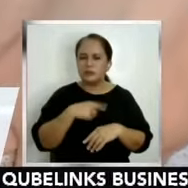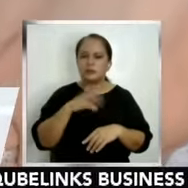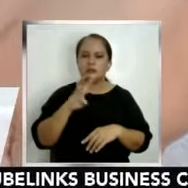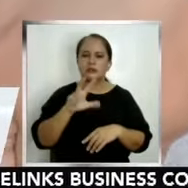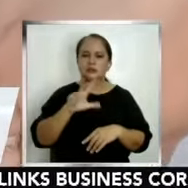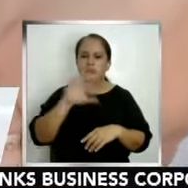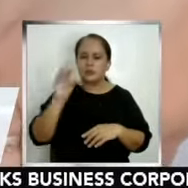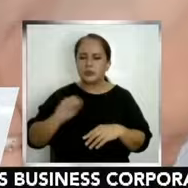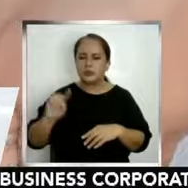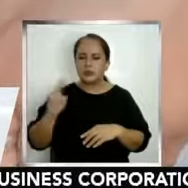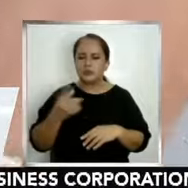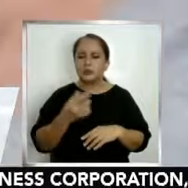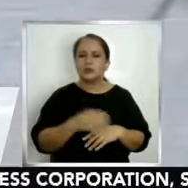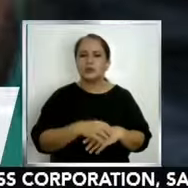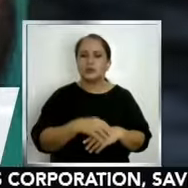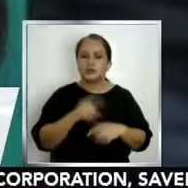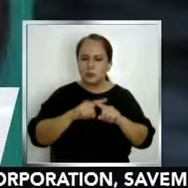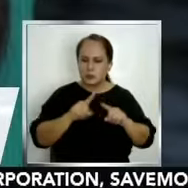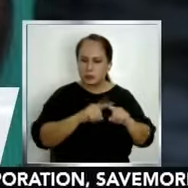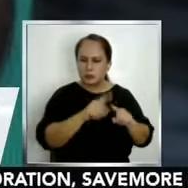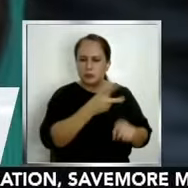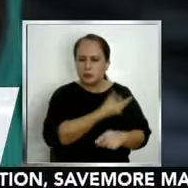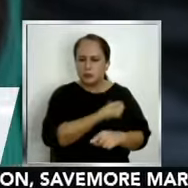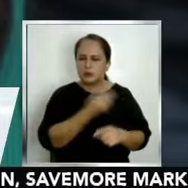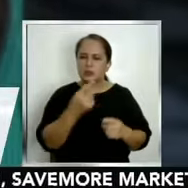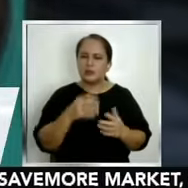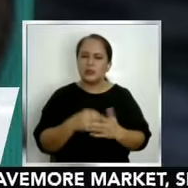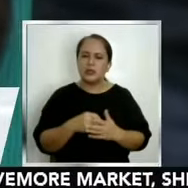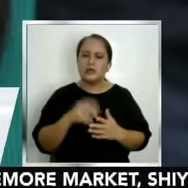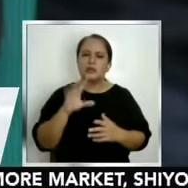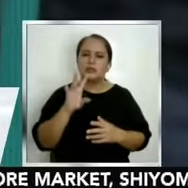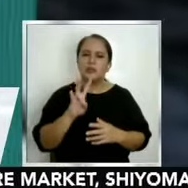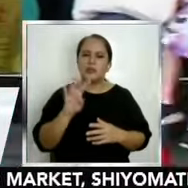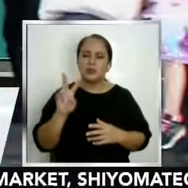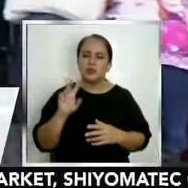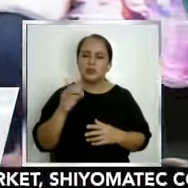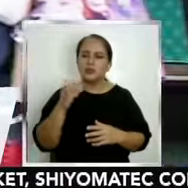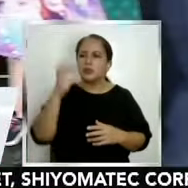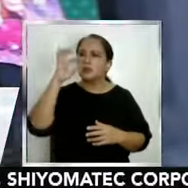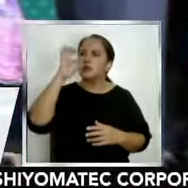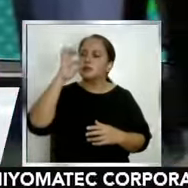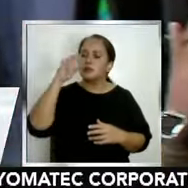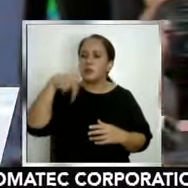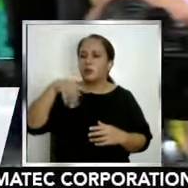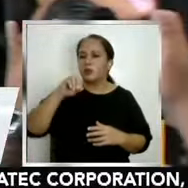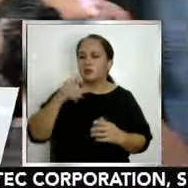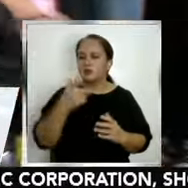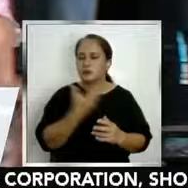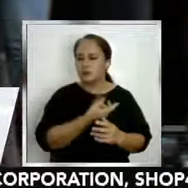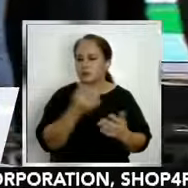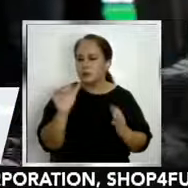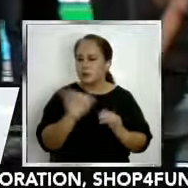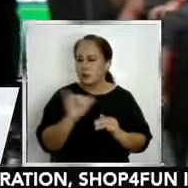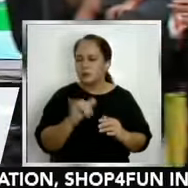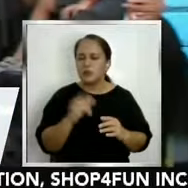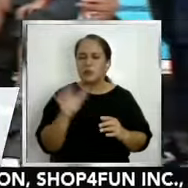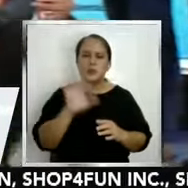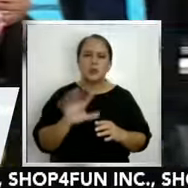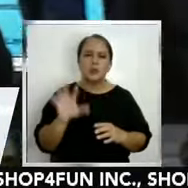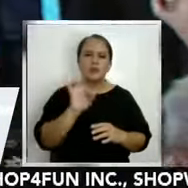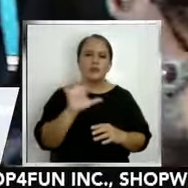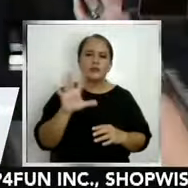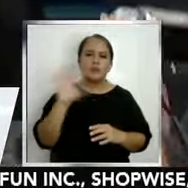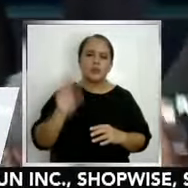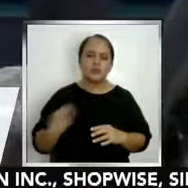ng measles rubella vaccine at 72% naman sa oral polio vaccine. Ang target coverage, 95% para